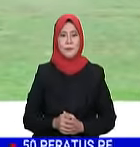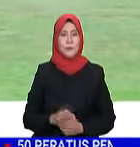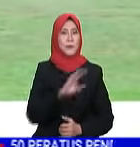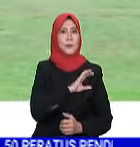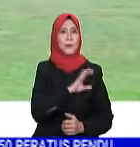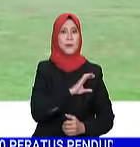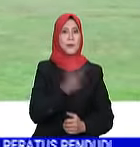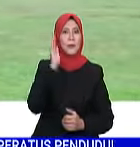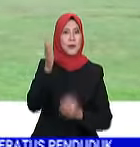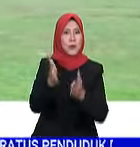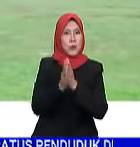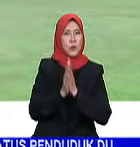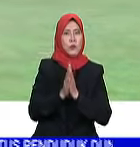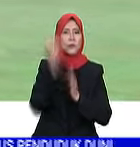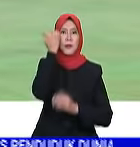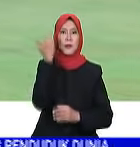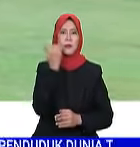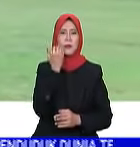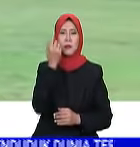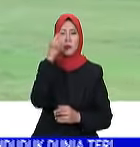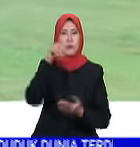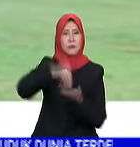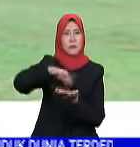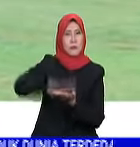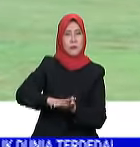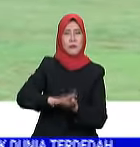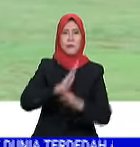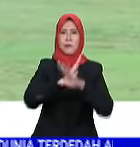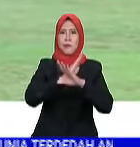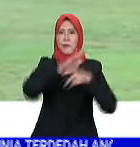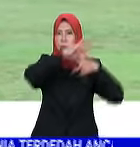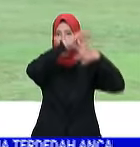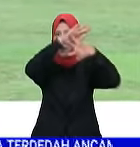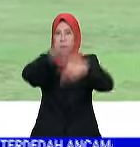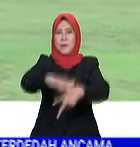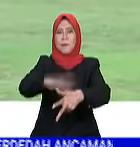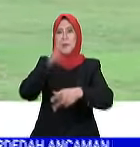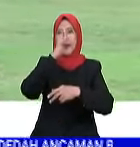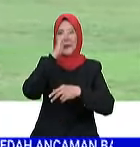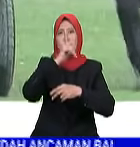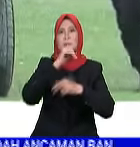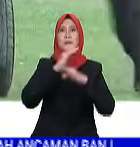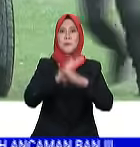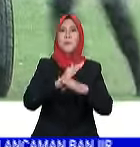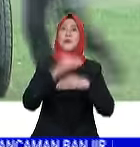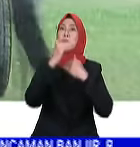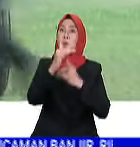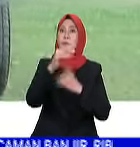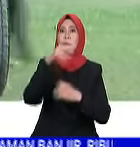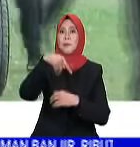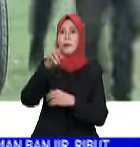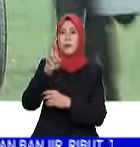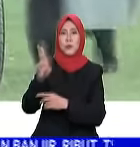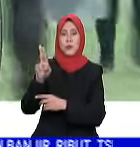PDRM juga akan memohon kepada mahkamah untuk mewartakan larangan penerbangan drone di Melaka sepanjang tempoh PRU. Ia